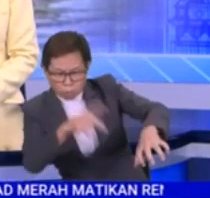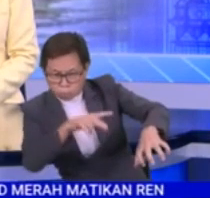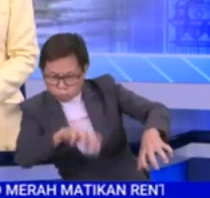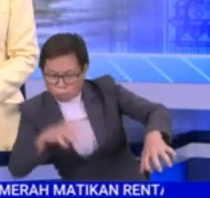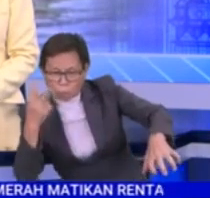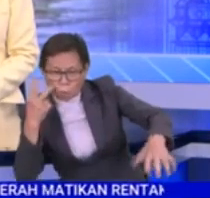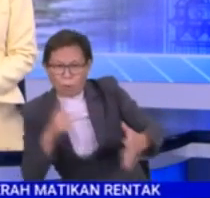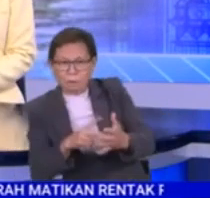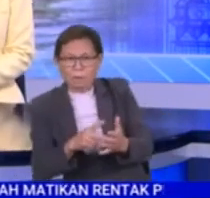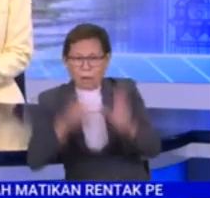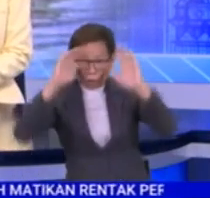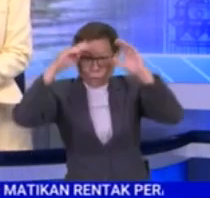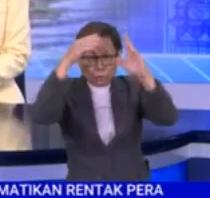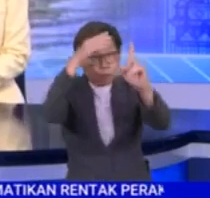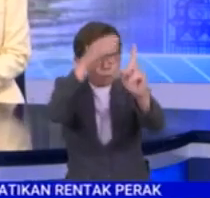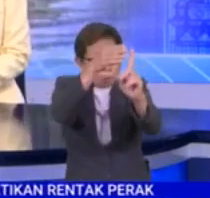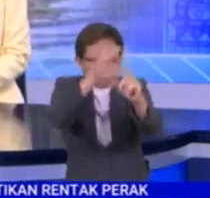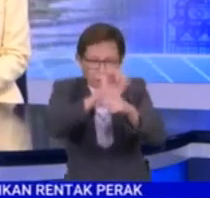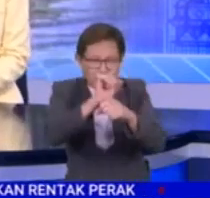kerja sudah dilaksanakan.